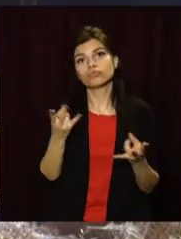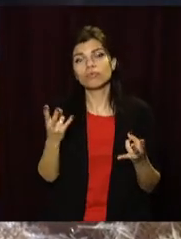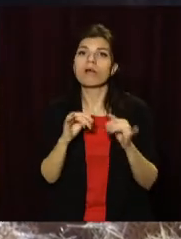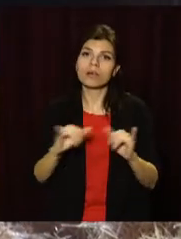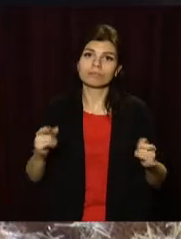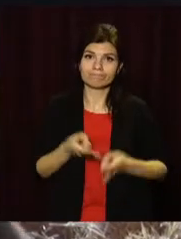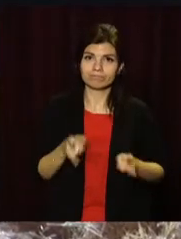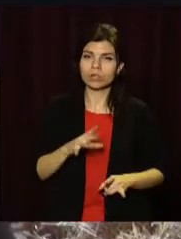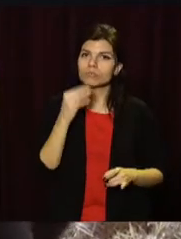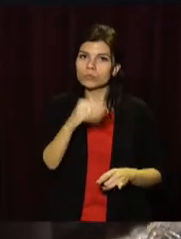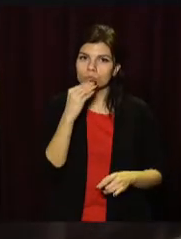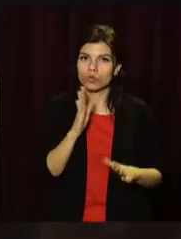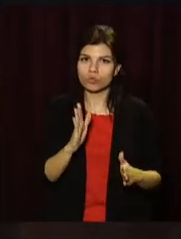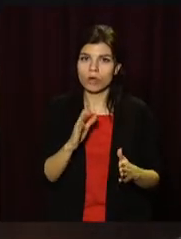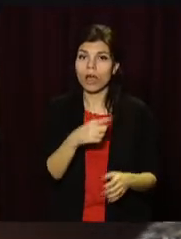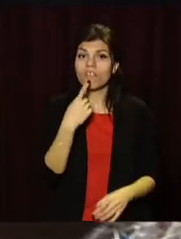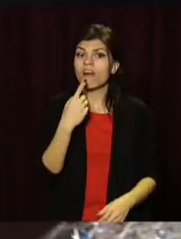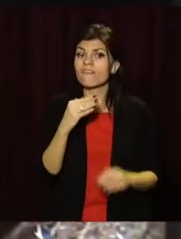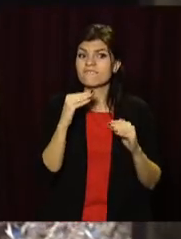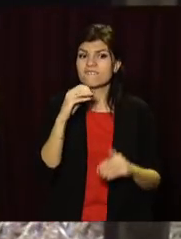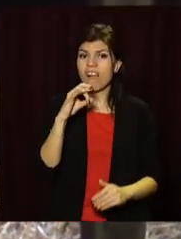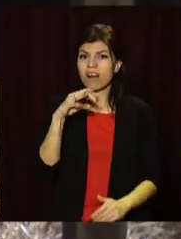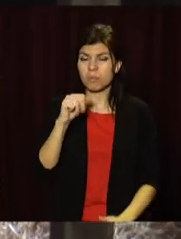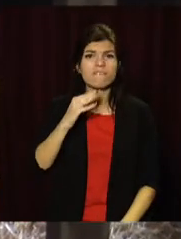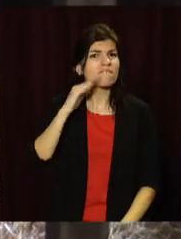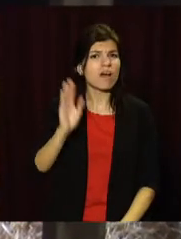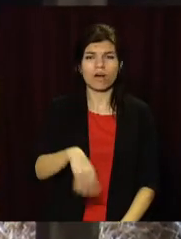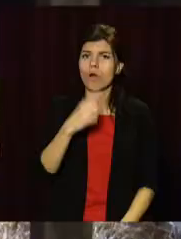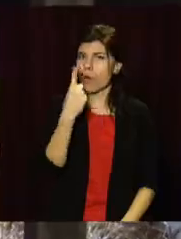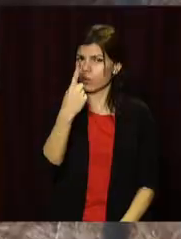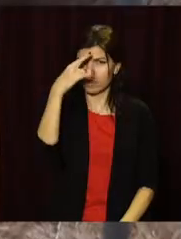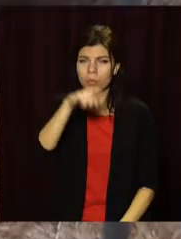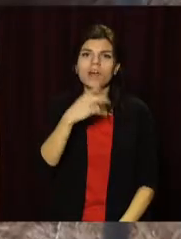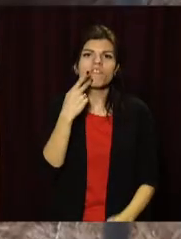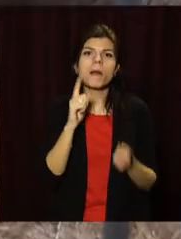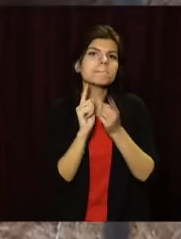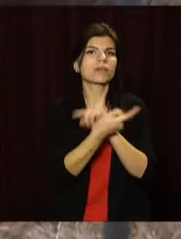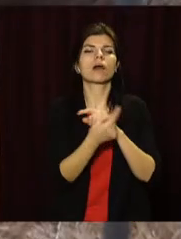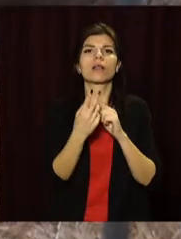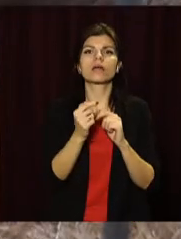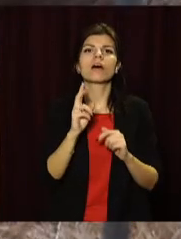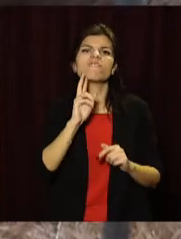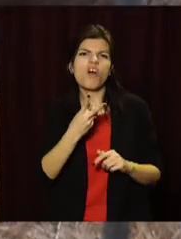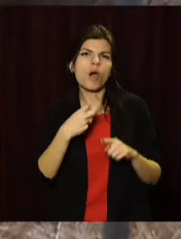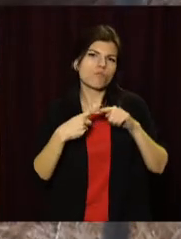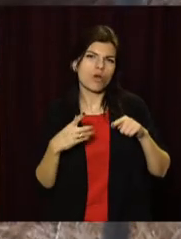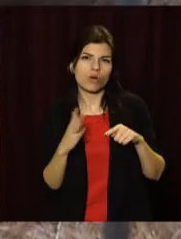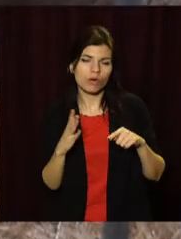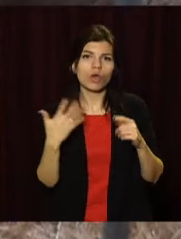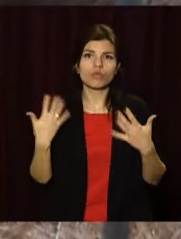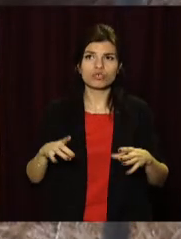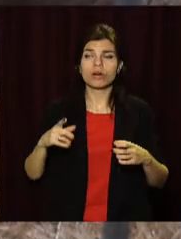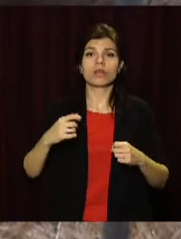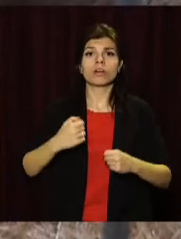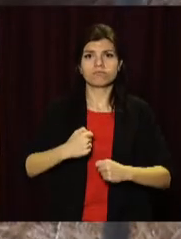розплоду. Адже на фермі достатньо й одного бика. Та й того міняють що 2,5 роки на більш молодого, бо старі стають надто